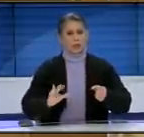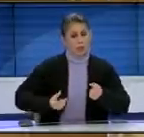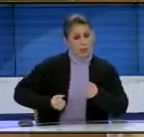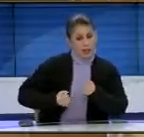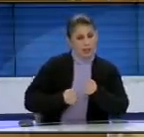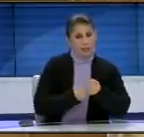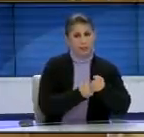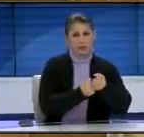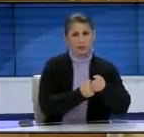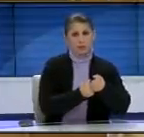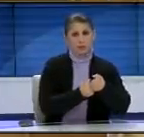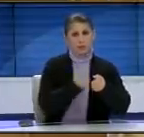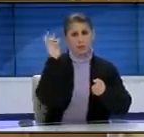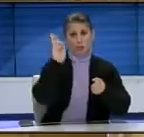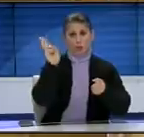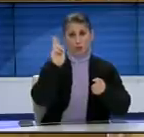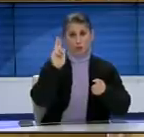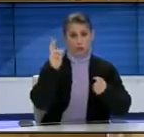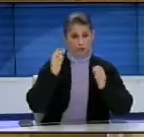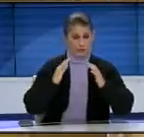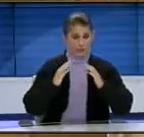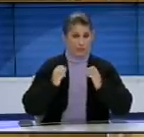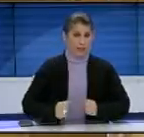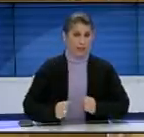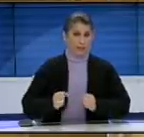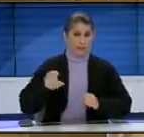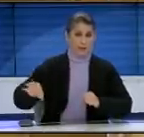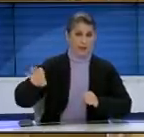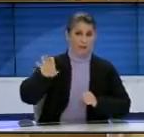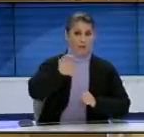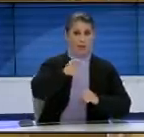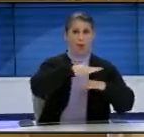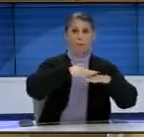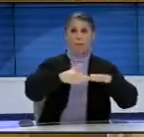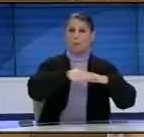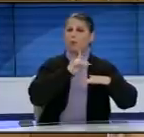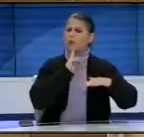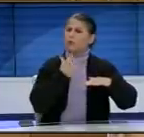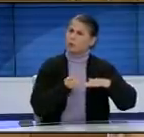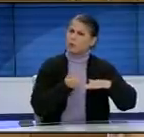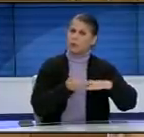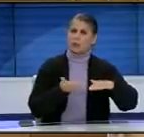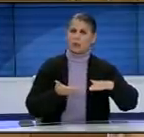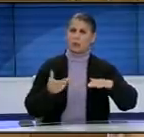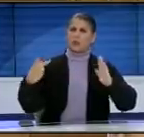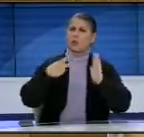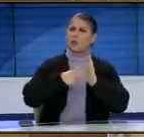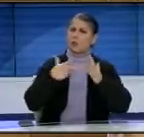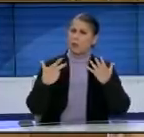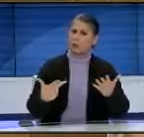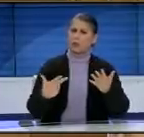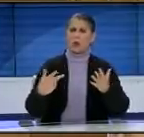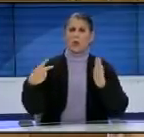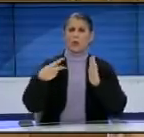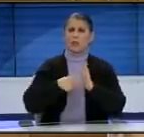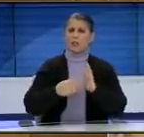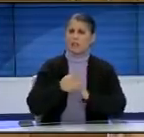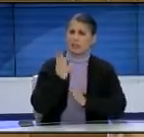ενίσχυσης της ρωσικής θέσης σε περιφερειακό επίπεδο, όπως το έκανε το 2008, το